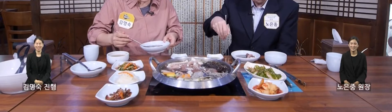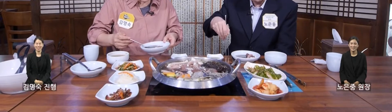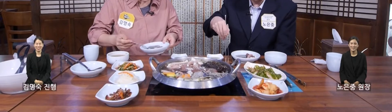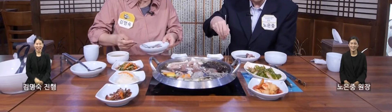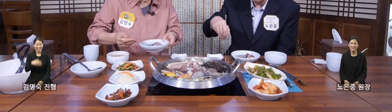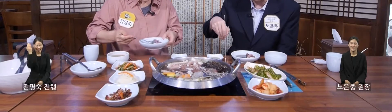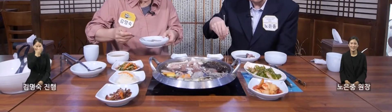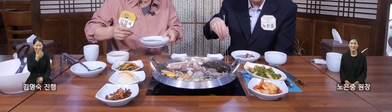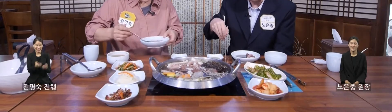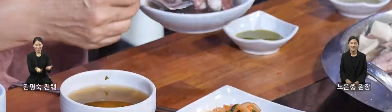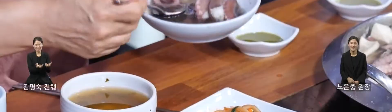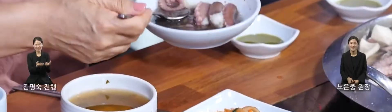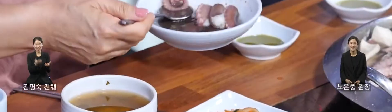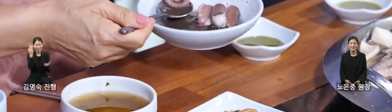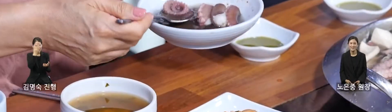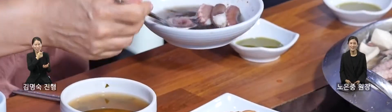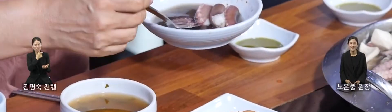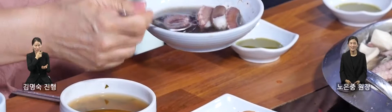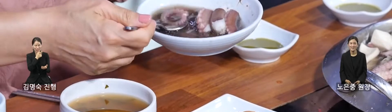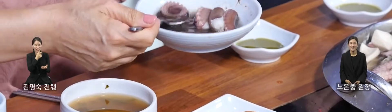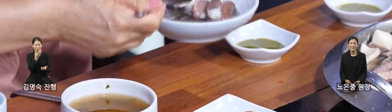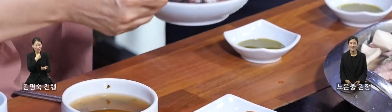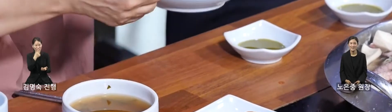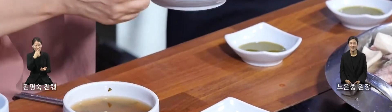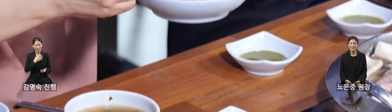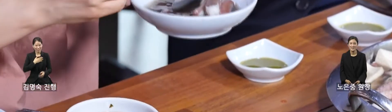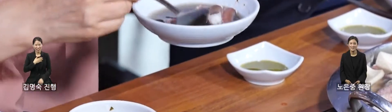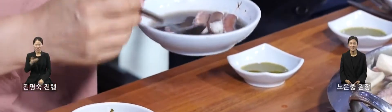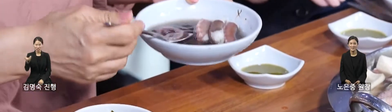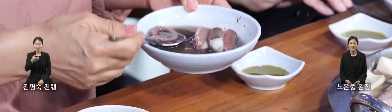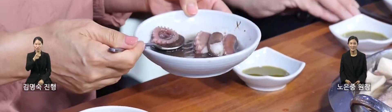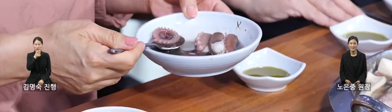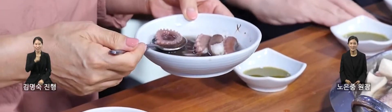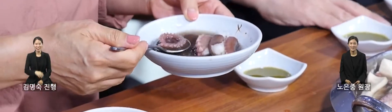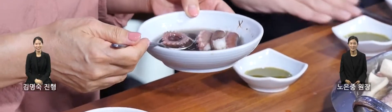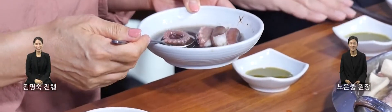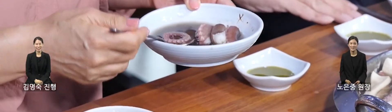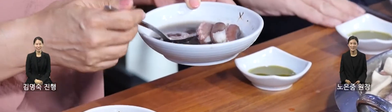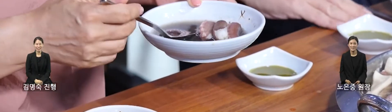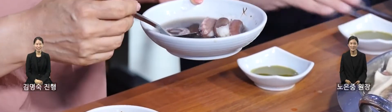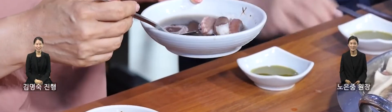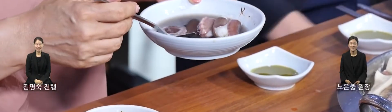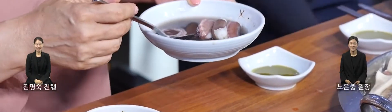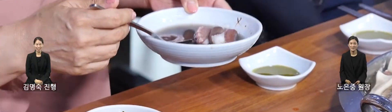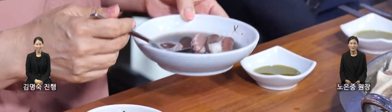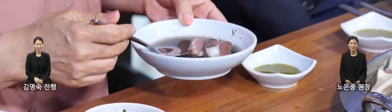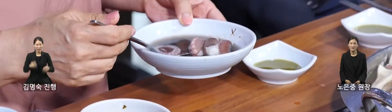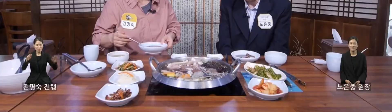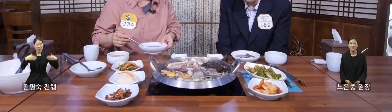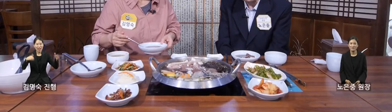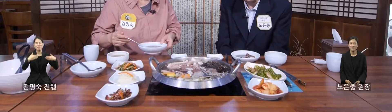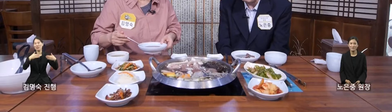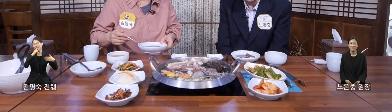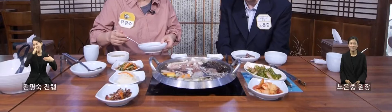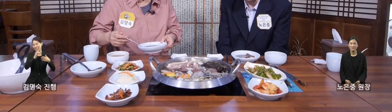맑게 끓여서 드시기도 하는데 국물이 그러니까 이제 선선해지니까 따뜻한 국물이